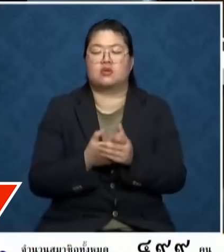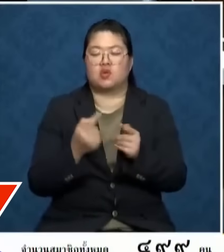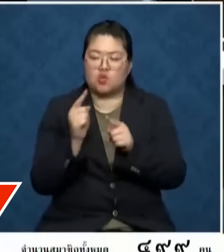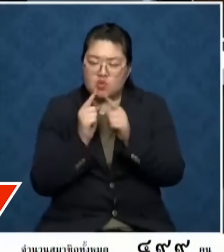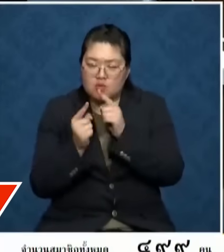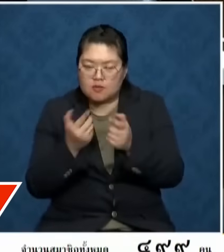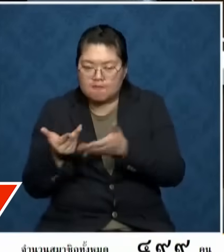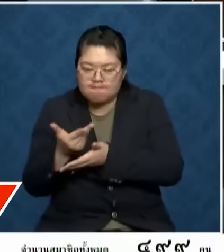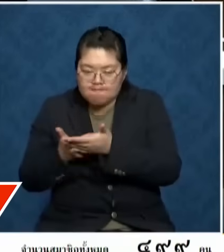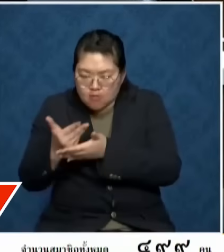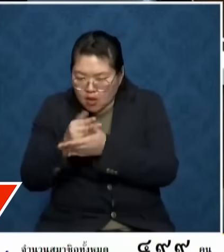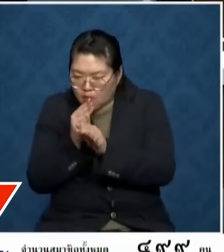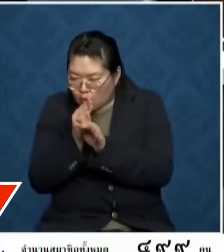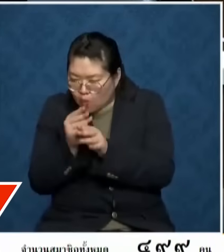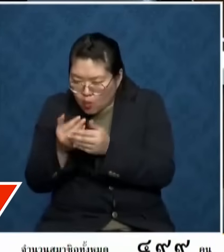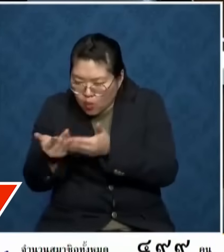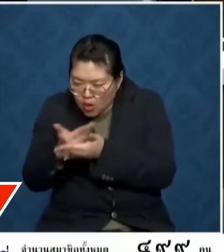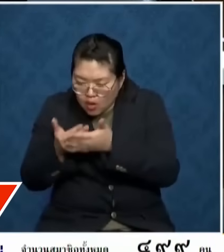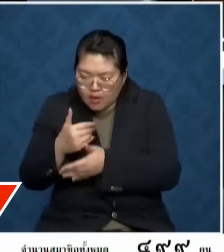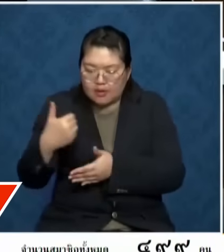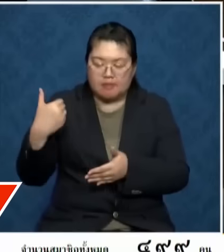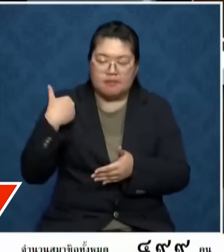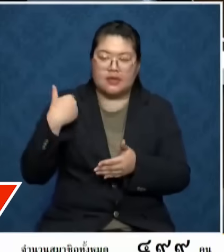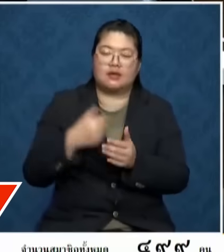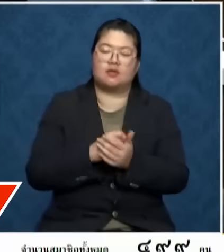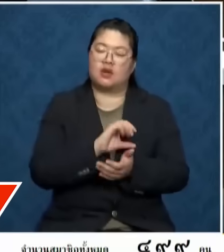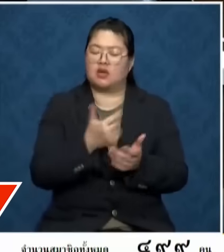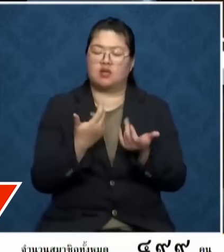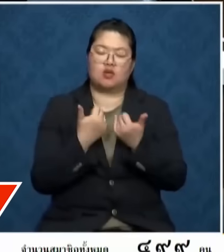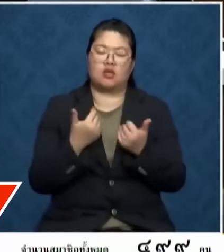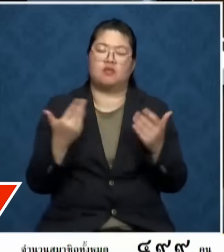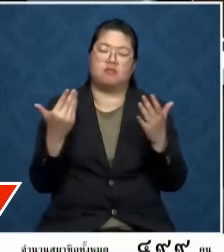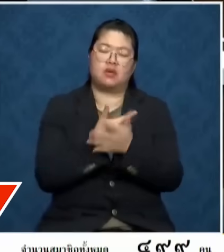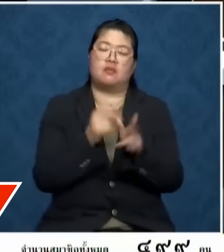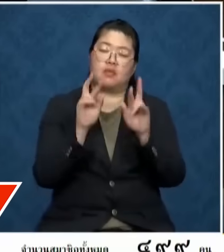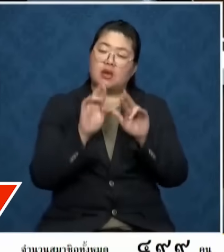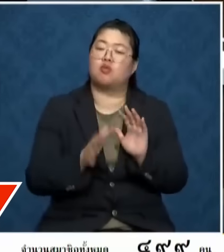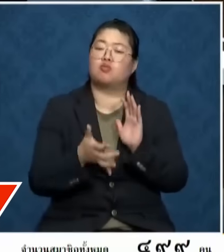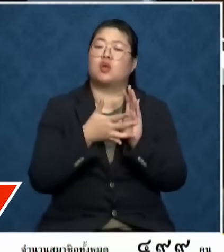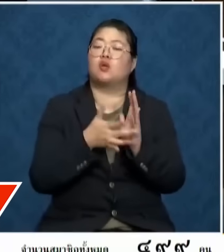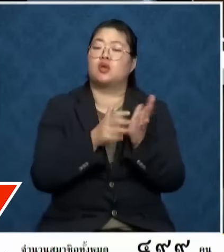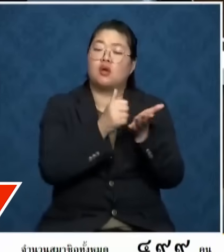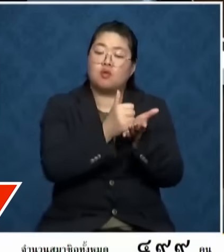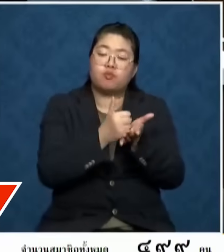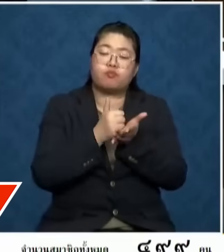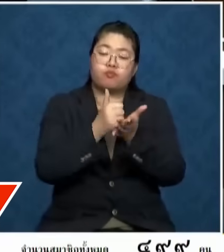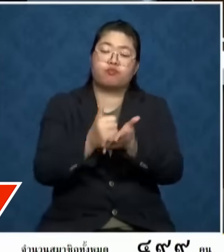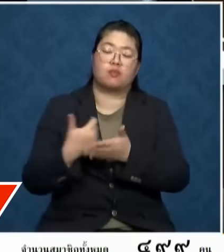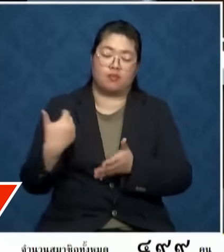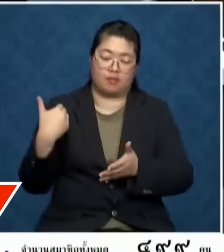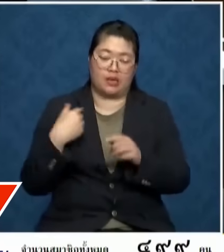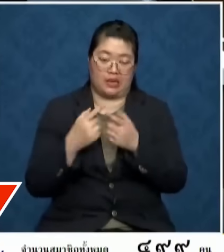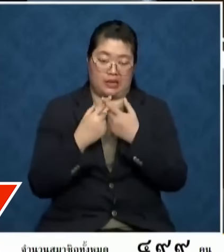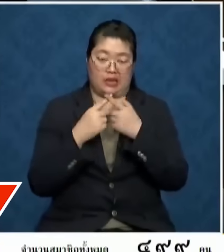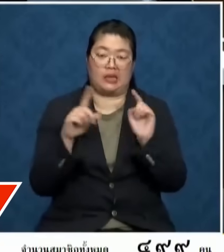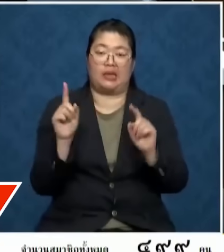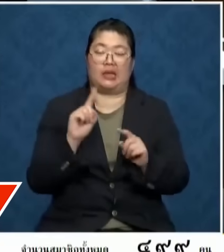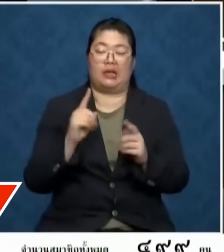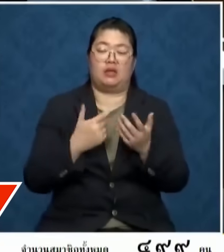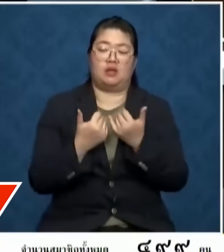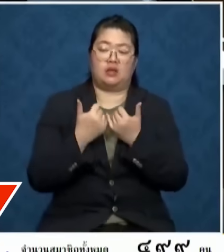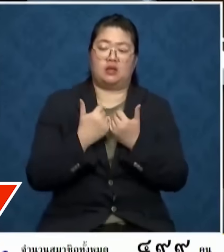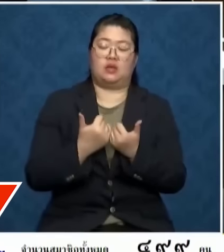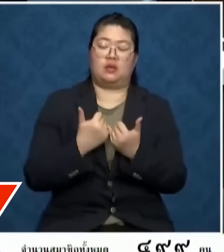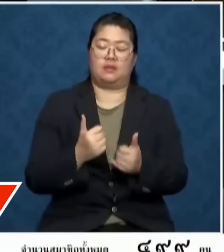นะครับแม้ว่าการจัดซื้อจัดจ้างจะเปลี่ยนไปเป็นระบบอิเล็กหรือเปลี่ยนเป็นระบบอะไรก็แล้วแต่นะครับเรื่องราวข่าวของ